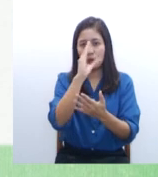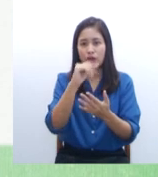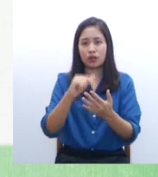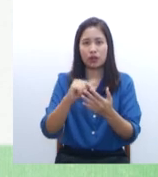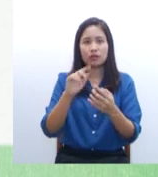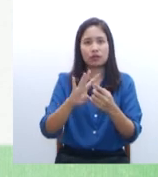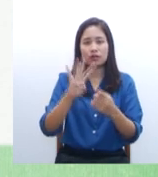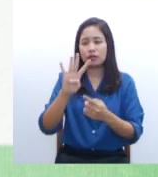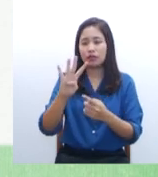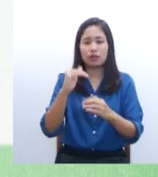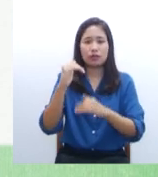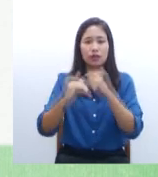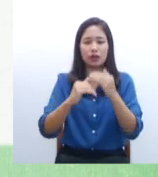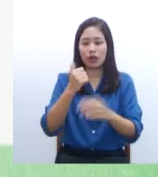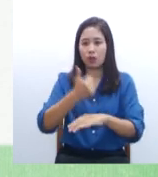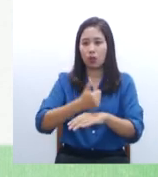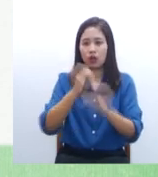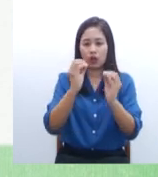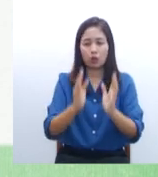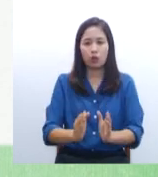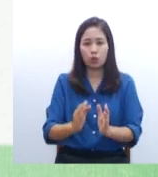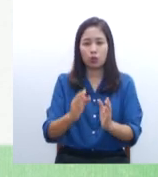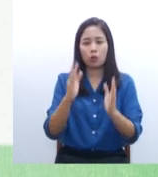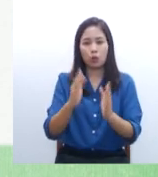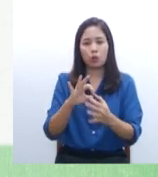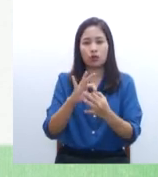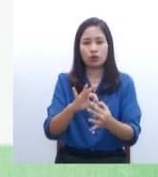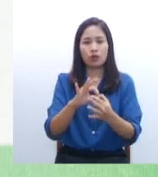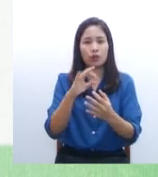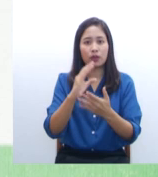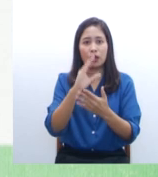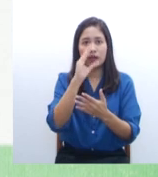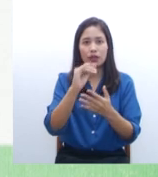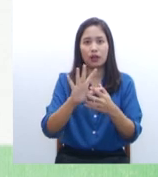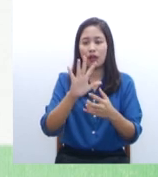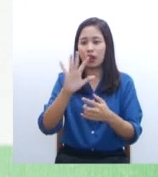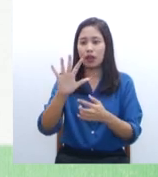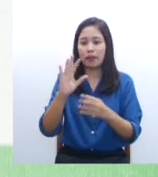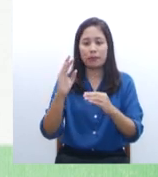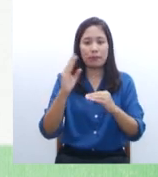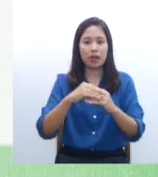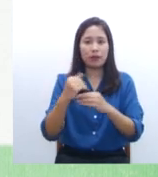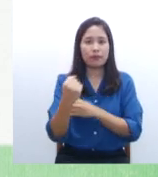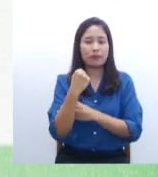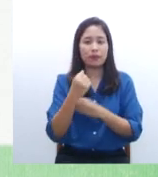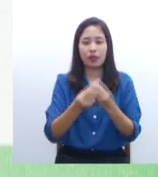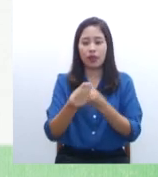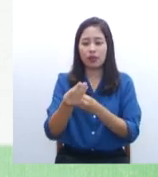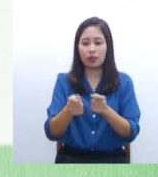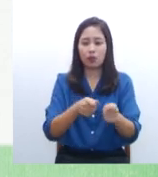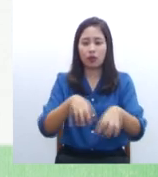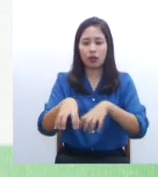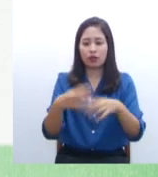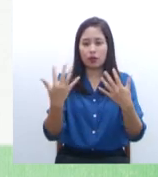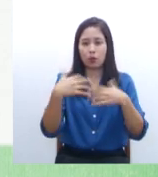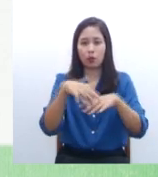าผู้บริหารครูและบุคลากรทางการศึกษาและ 5. เพิ่มประสิทธิภาพการบริหารจัดการศึกษาแบบมีส่วนร่ว